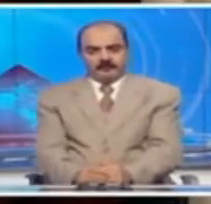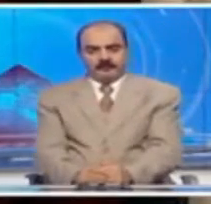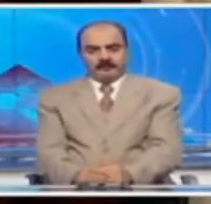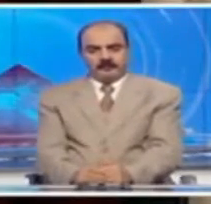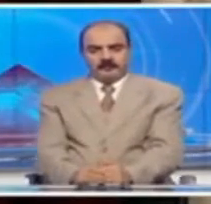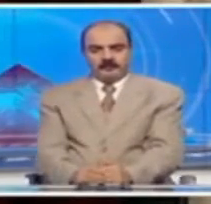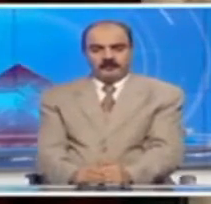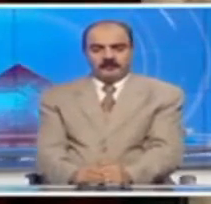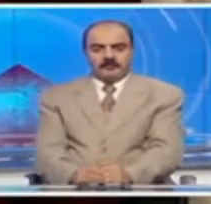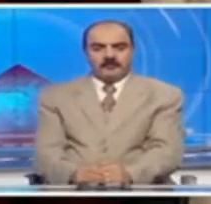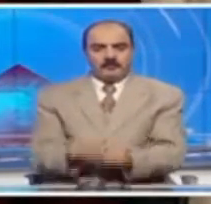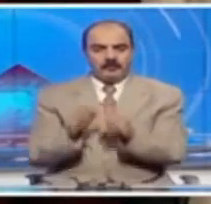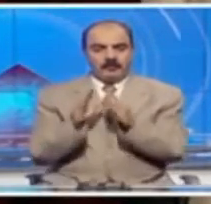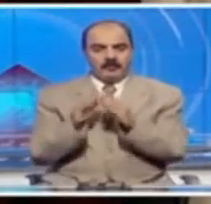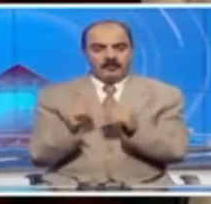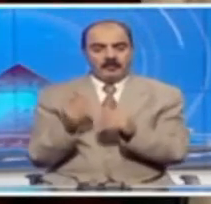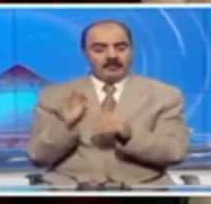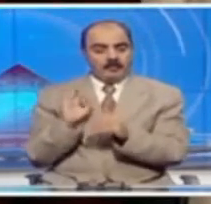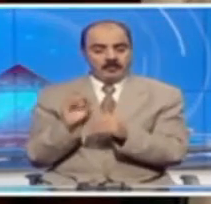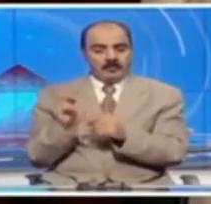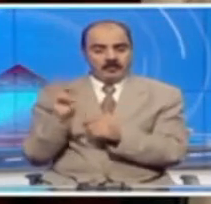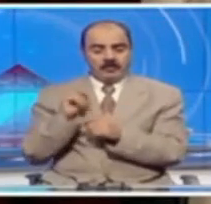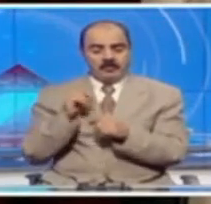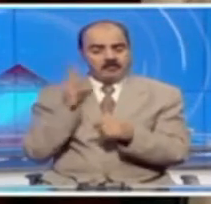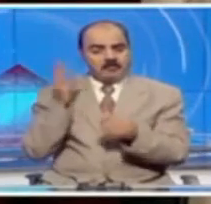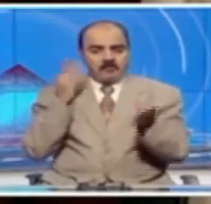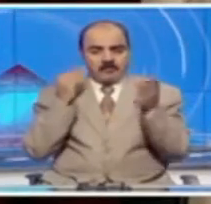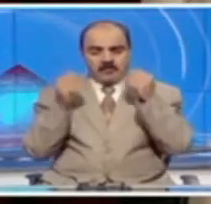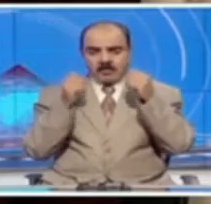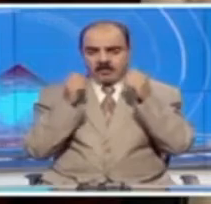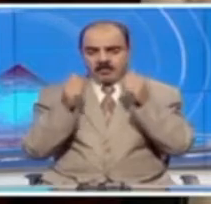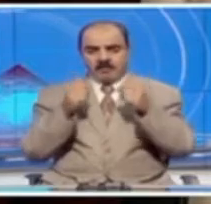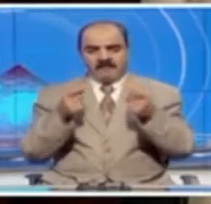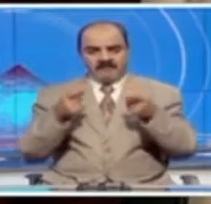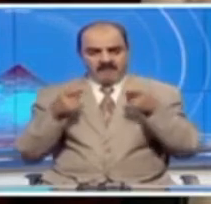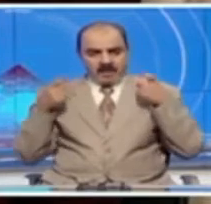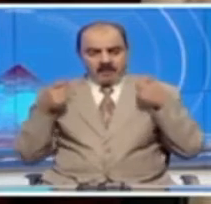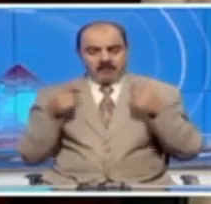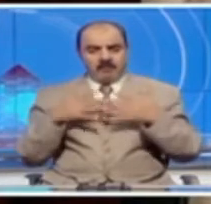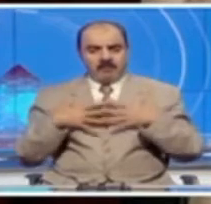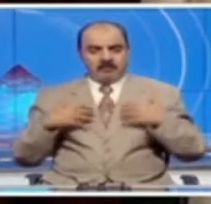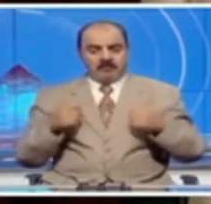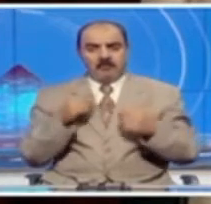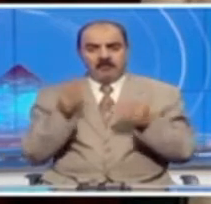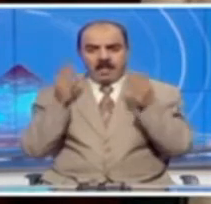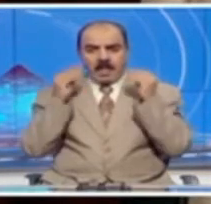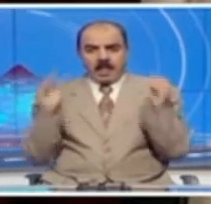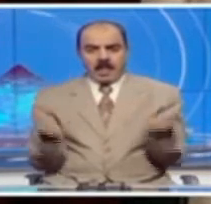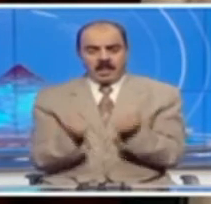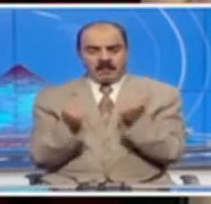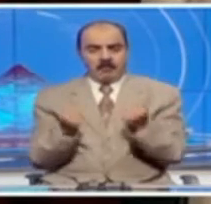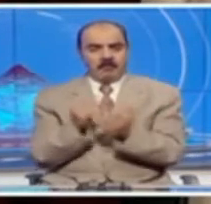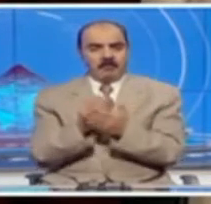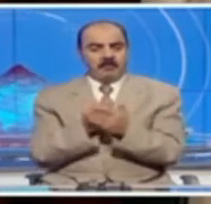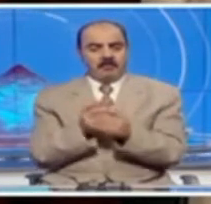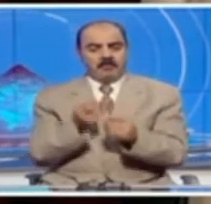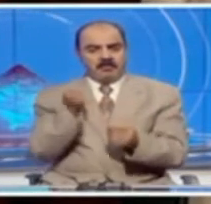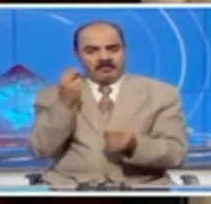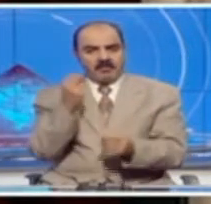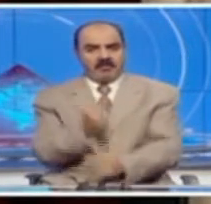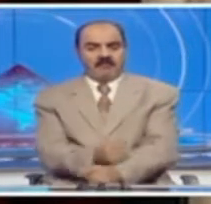لقد اتخذت جمهورية مصر العربية من المعرفة بمفهومها الرحب من العلم والتعليم